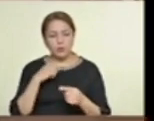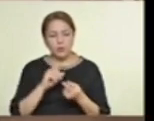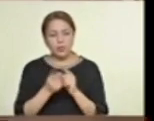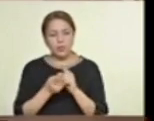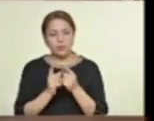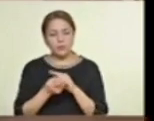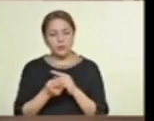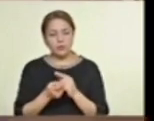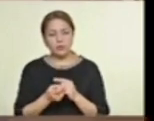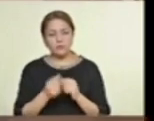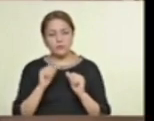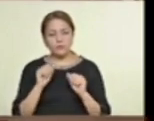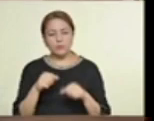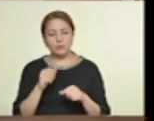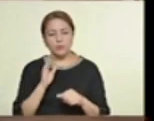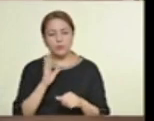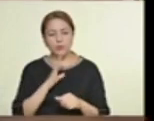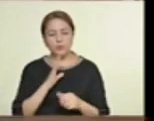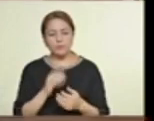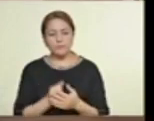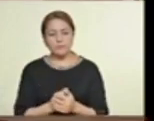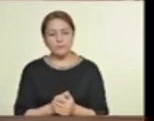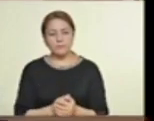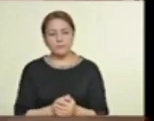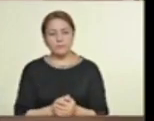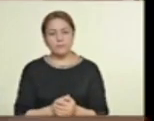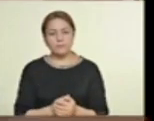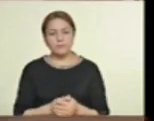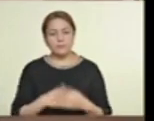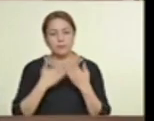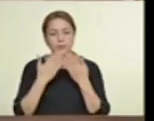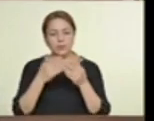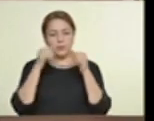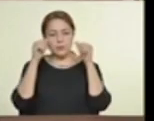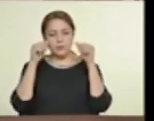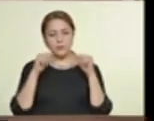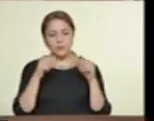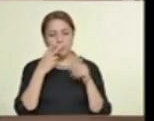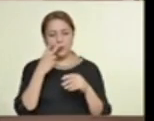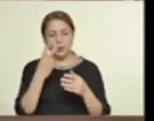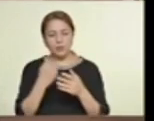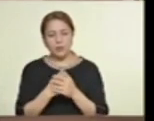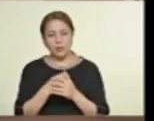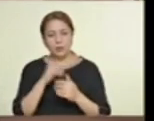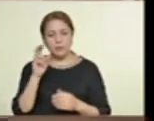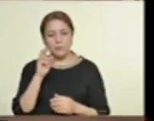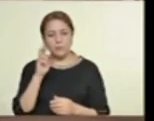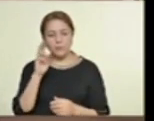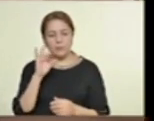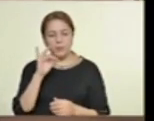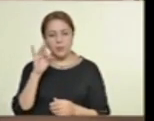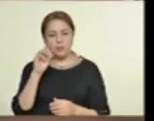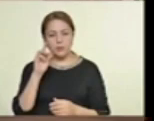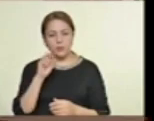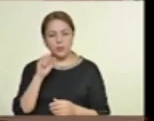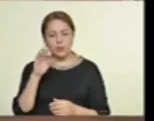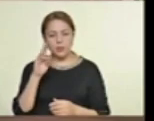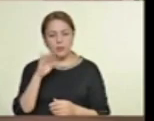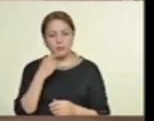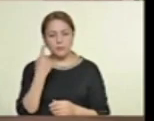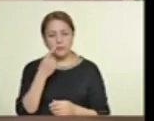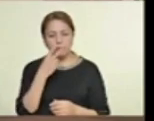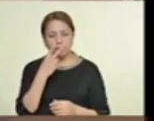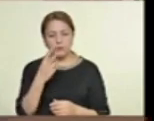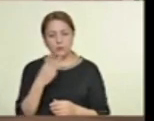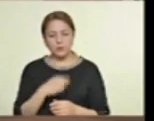almashishi yuzaga kela boshladi. Mana tasvirlardan e'tibor bersangiz, birjani bir ko'rinishi, dastlab yuzaga